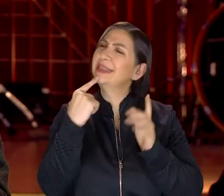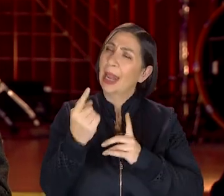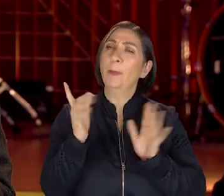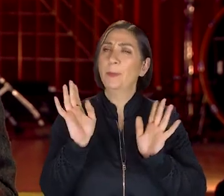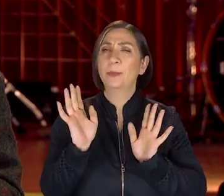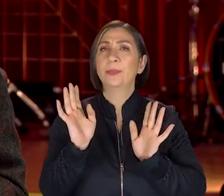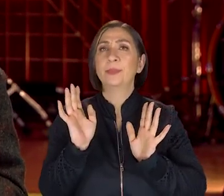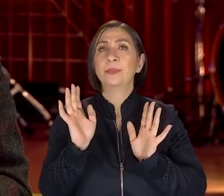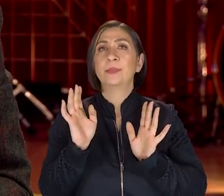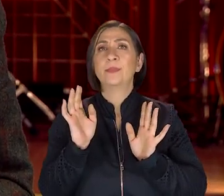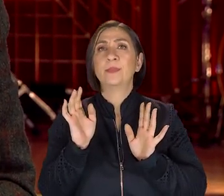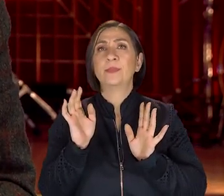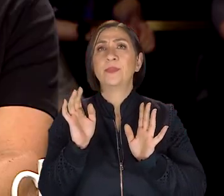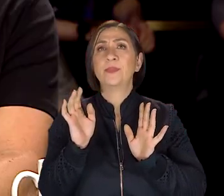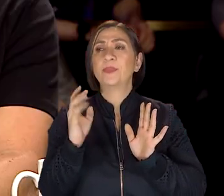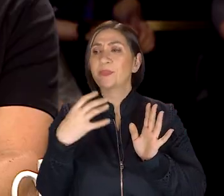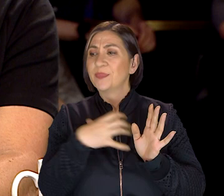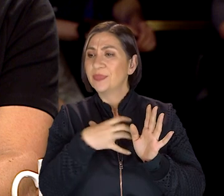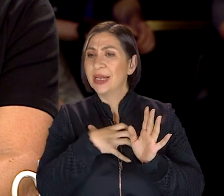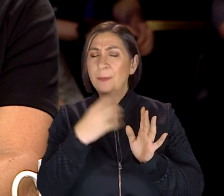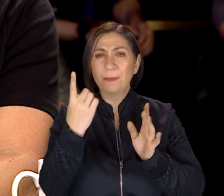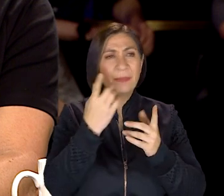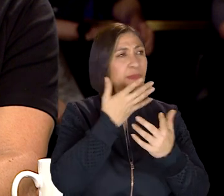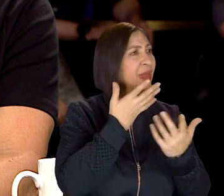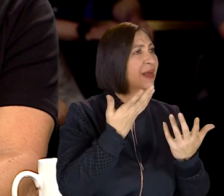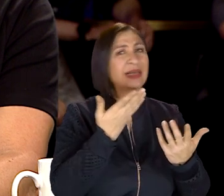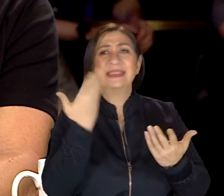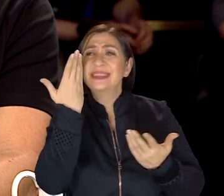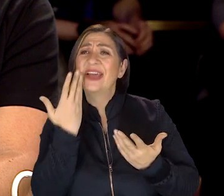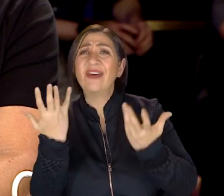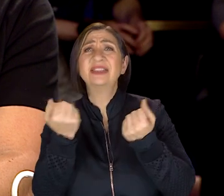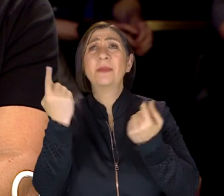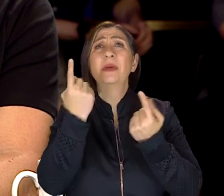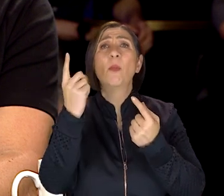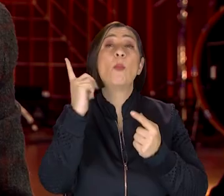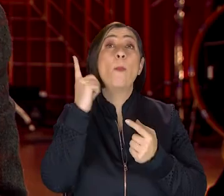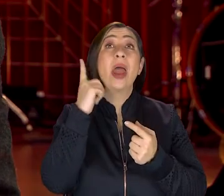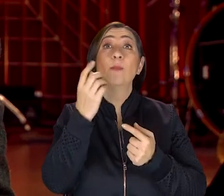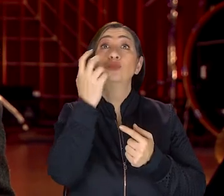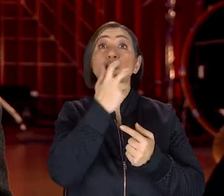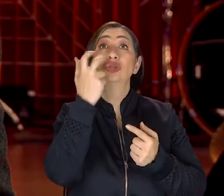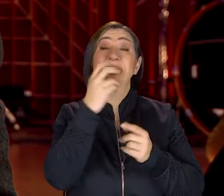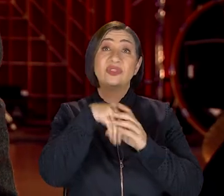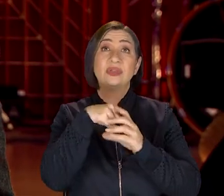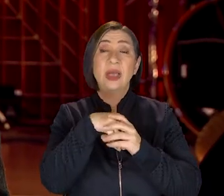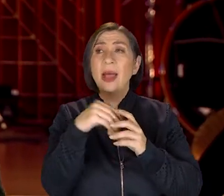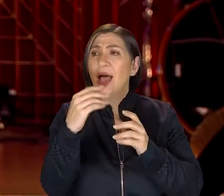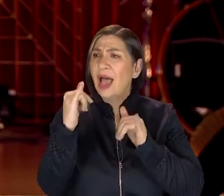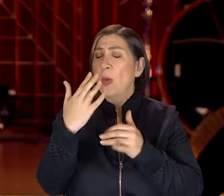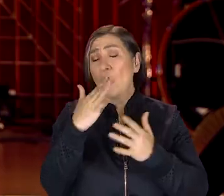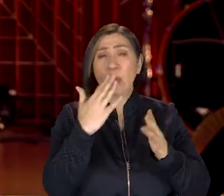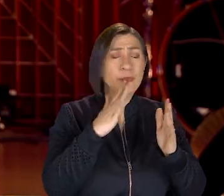diyelim şey bulamıyorlardı. Kendilerine bir karşılık bulamıyorlardı popüler müzik dünyasında. Hı hı. Gerçek bir karşılıkları